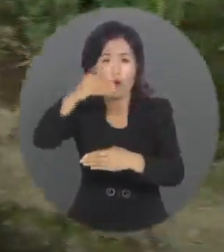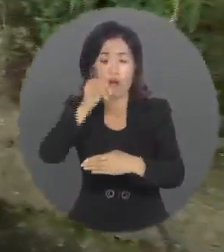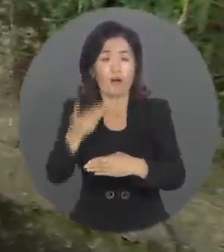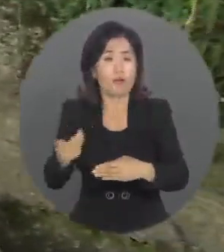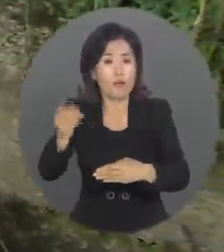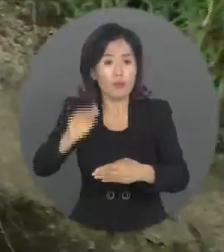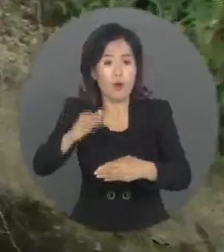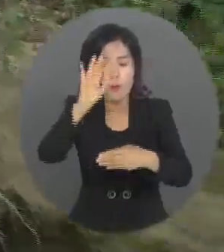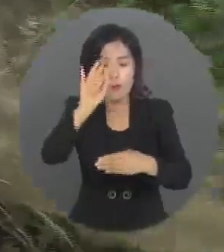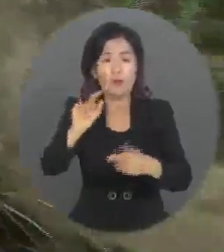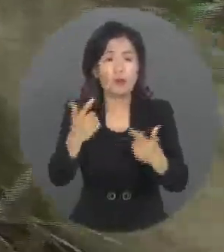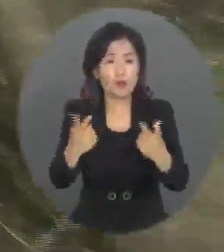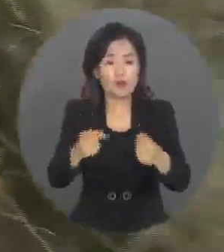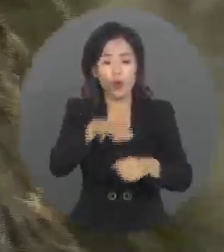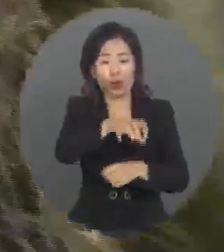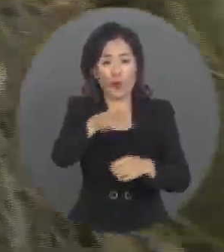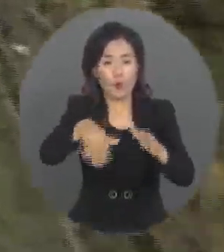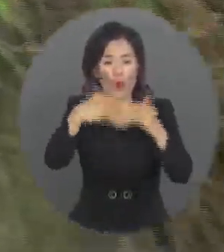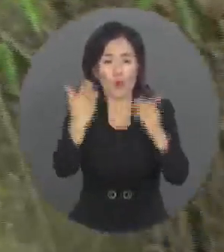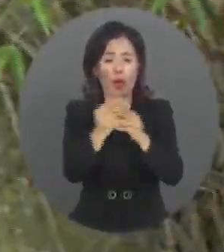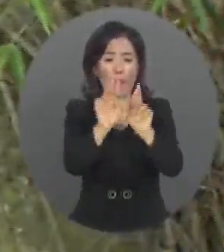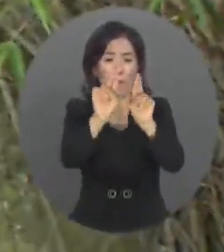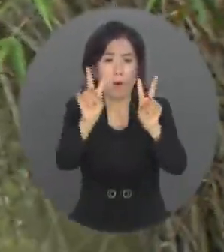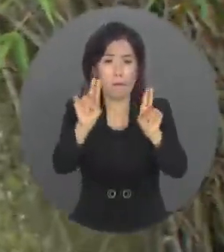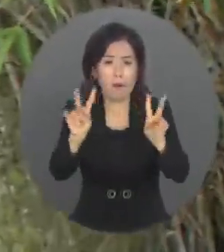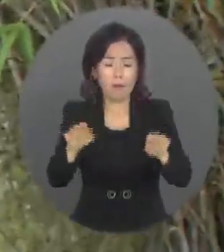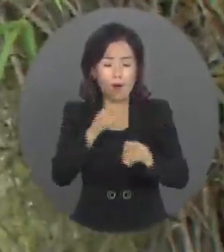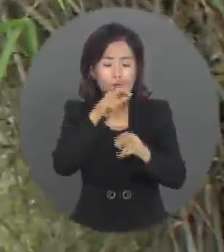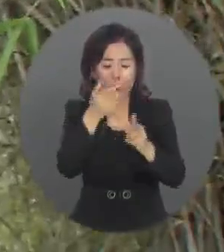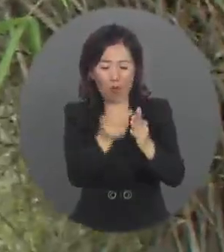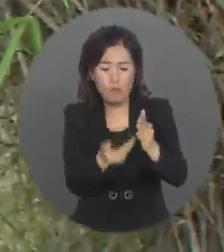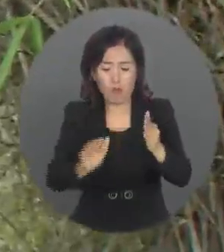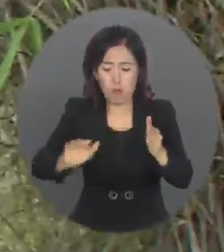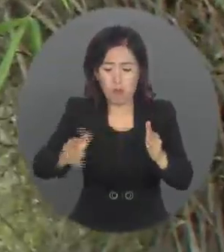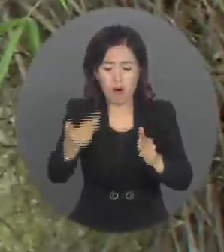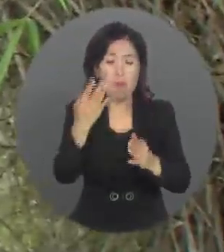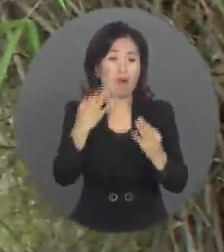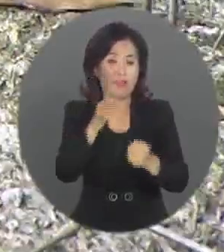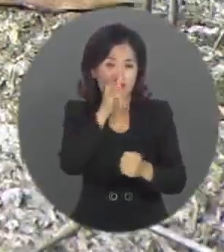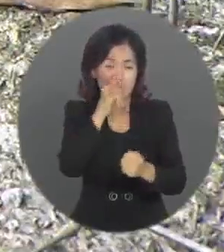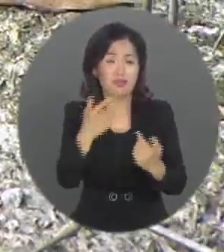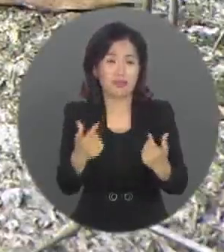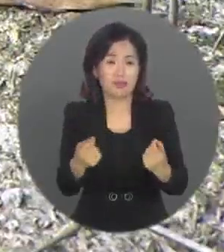되는데요. 보시는 것처럼 곳곳이 금이가 있고 움푹 패인 곳도 있습니다.